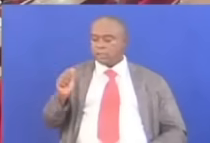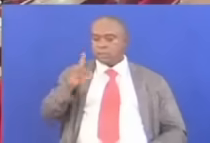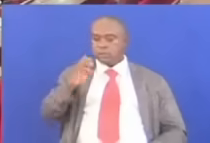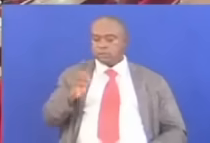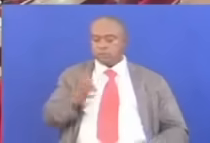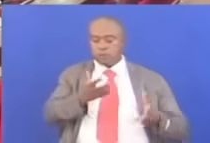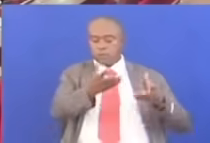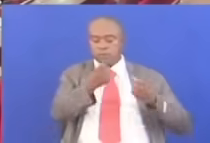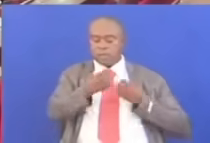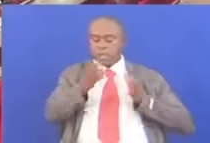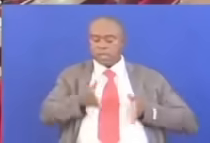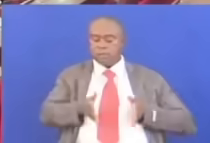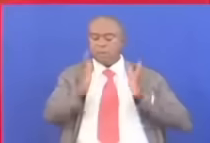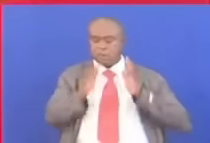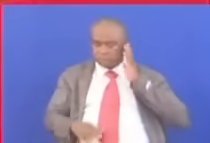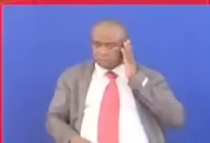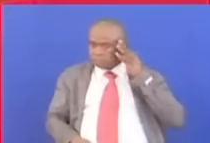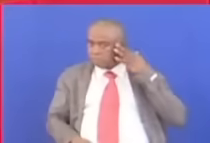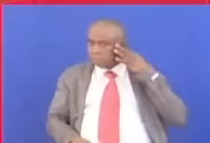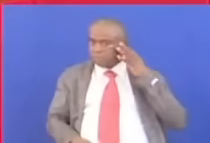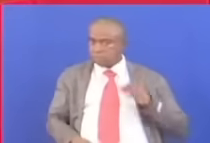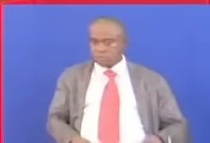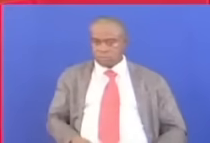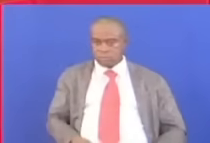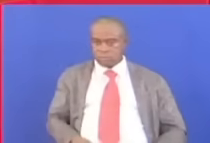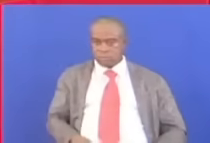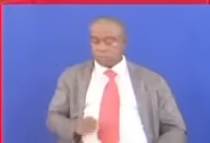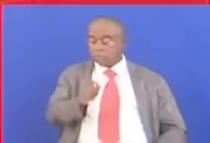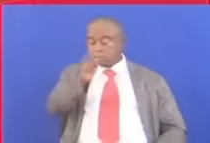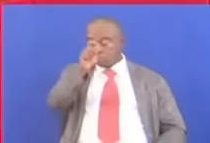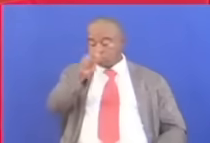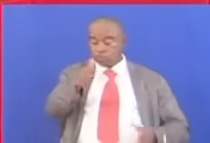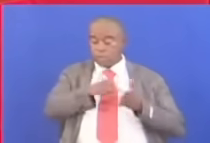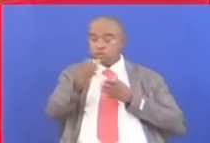wangy barani na mun alzi